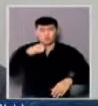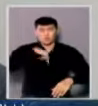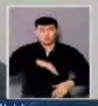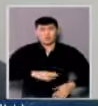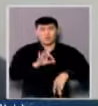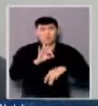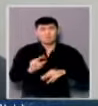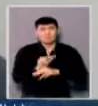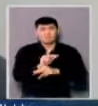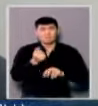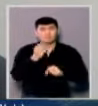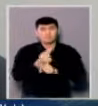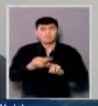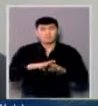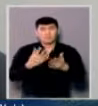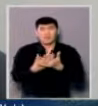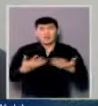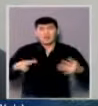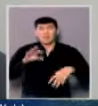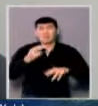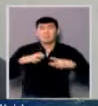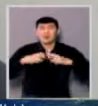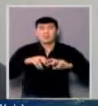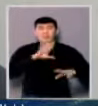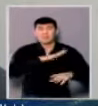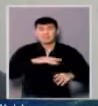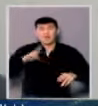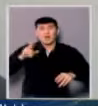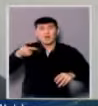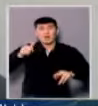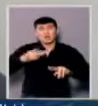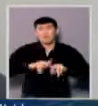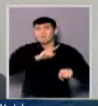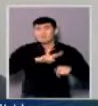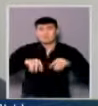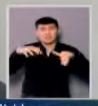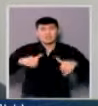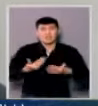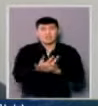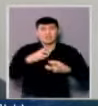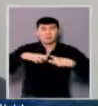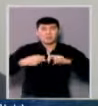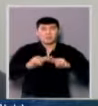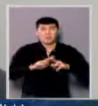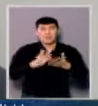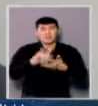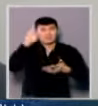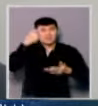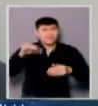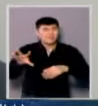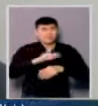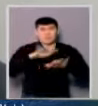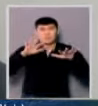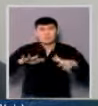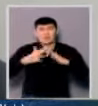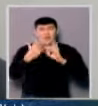свое дело. Если возникали проблемы в тех местах, где он бывал, то Гатау Насыпкалиұлы сразу же решал их на месте. Он знал наизусть все места